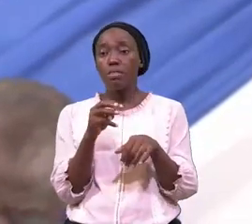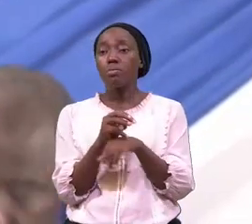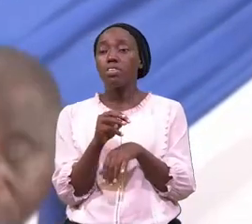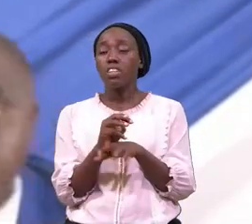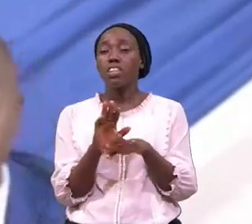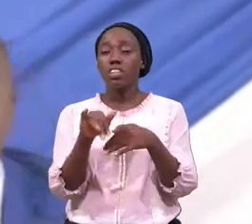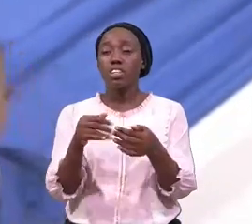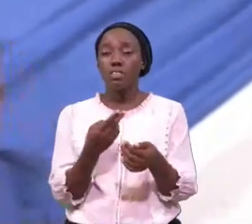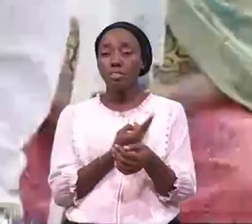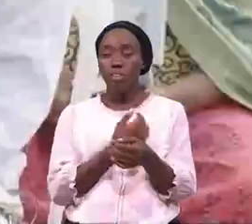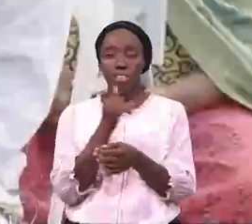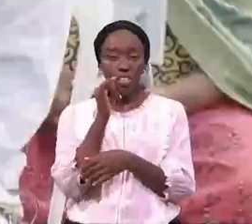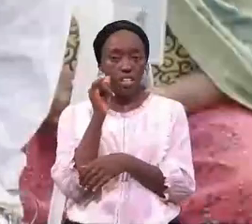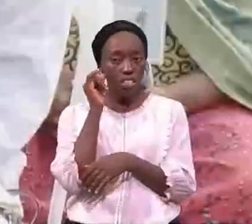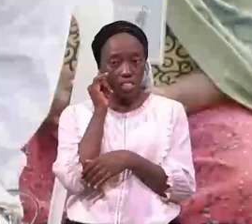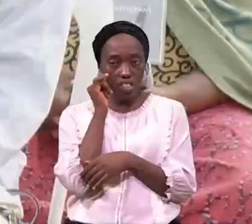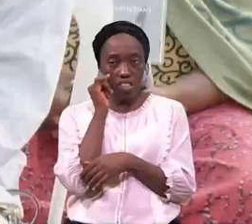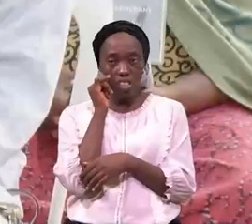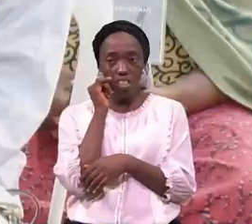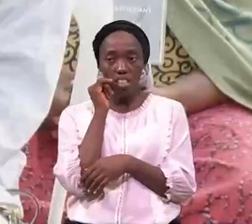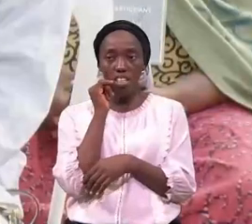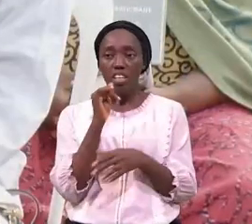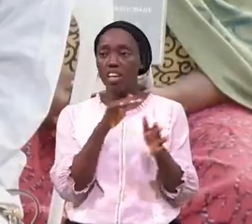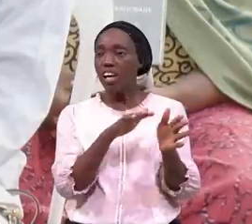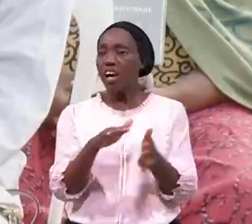Rappelez-vous le message que Dieu nous a donné hier.